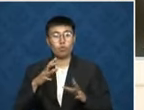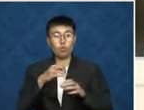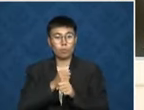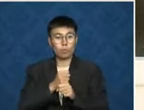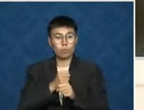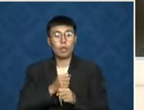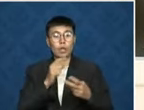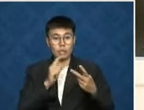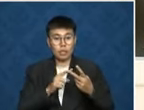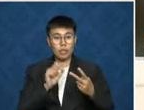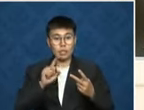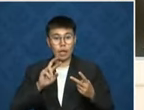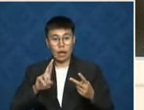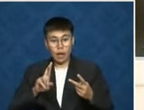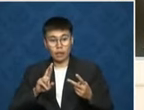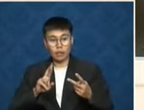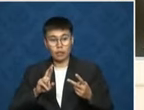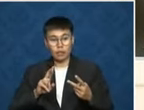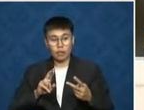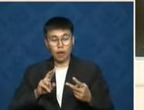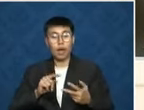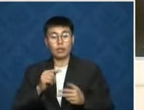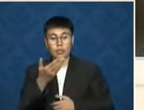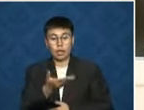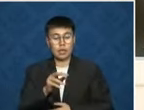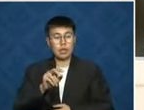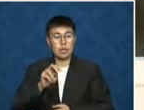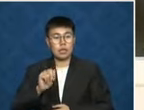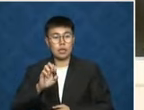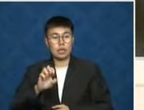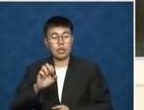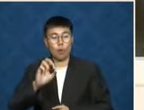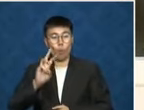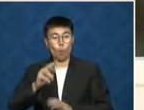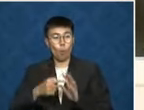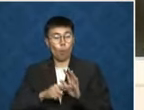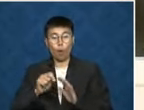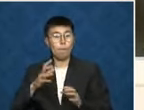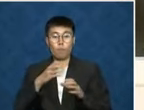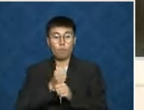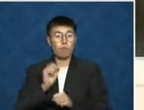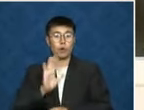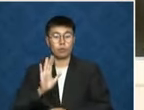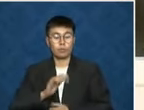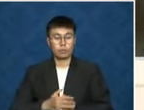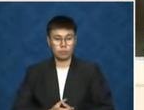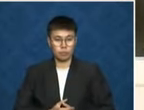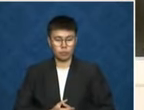ฉบับนึงนะครับของท่านวันนิวัฒน์ไม่ใช้สิทธิ์สรุปนะครับครับขอเชิญท่านณัฐพงศ์เรืองปัญญาวุฒิครับ